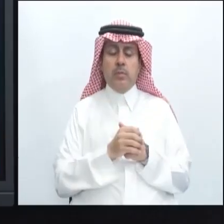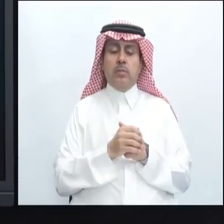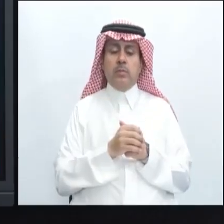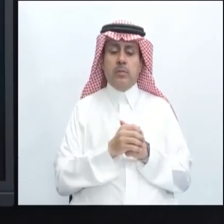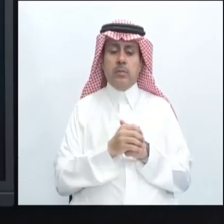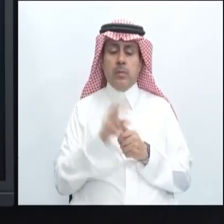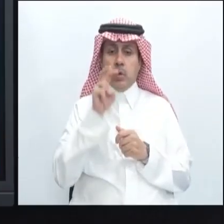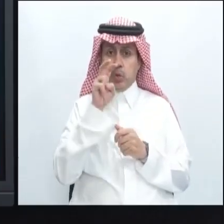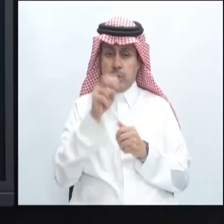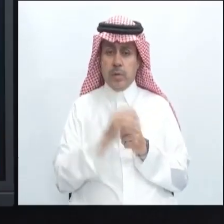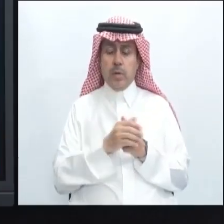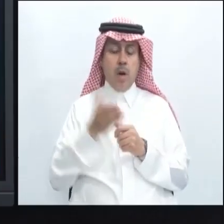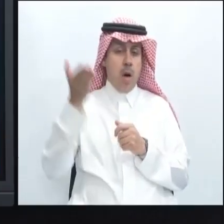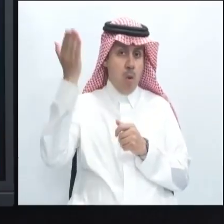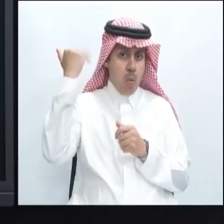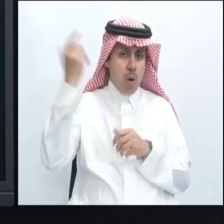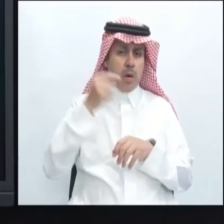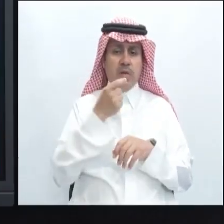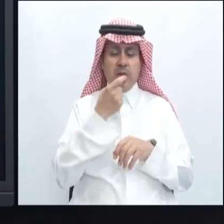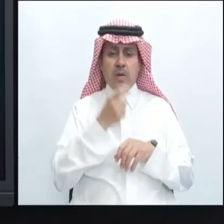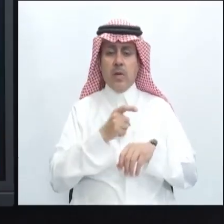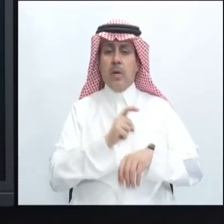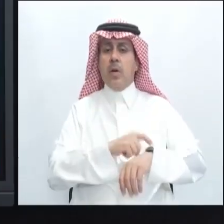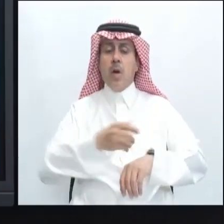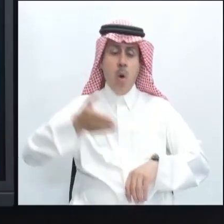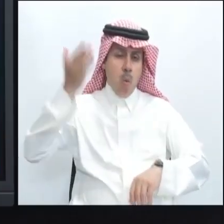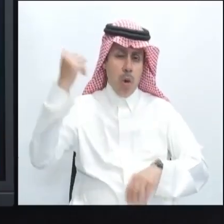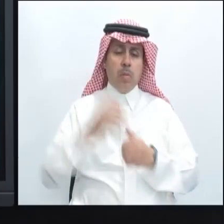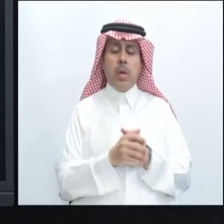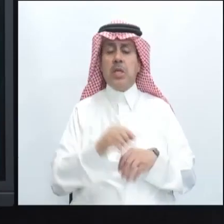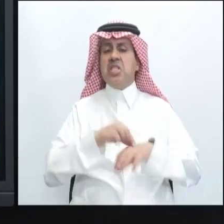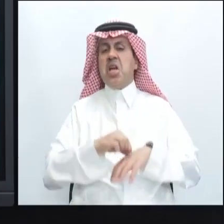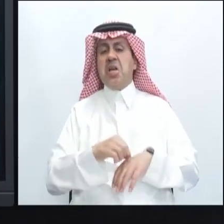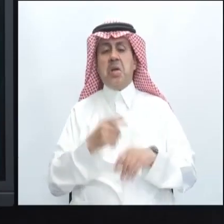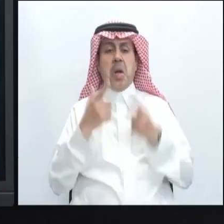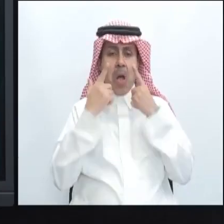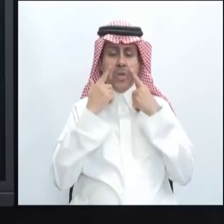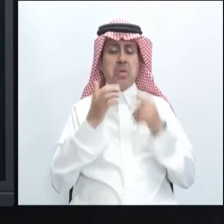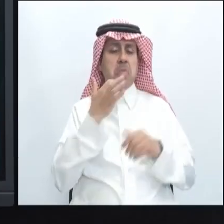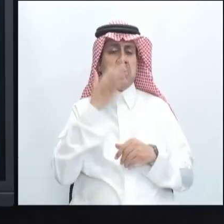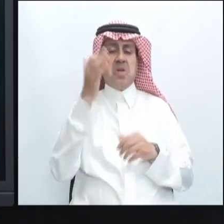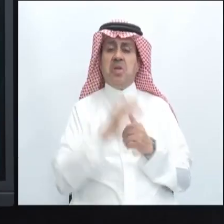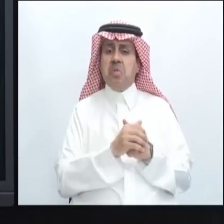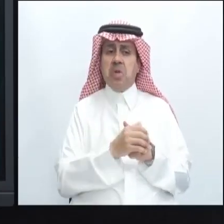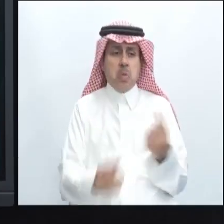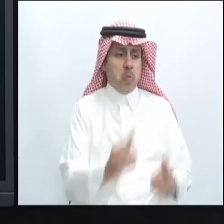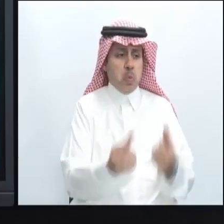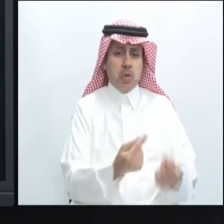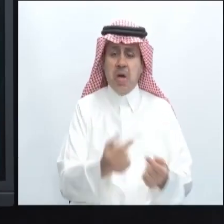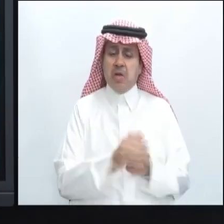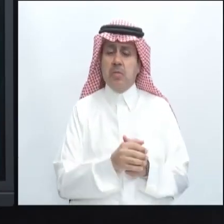الى قديم الزمان كان الانسان يعيش ببساطه وبالتالي قد يكون مزارع قد يكون